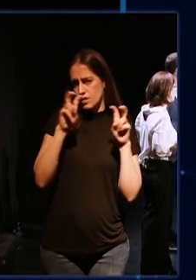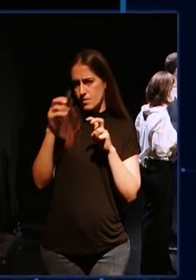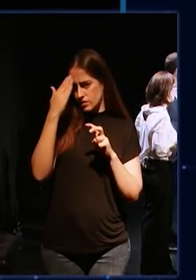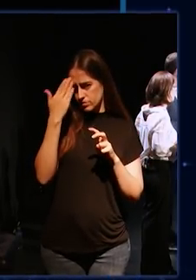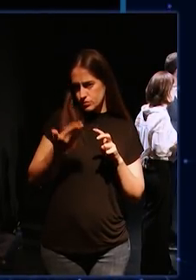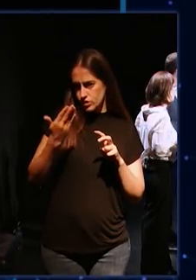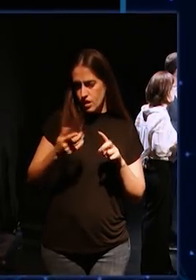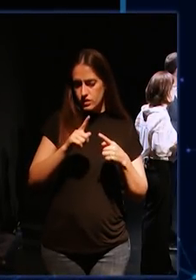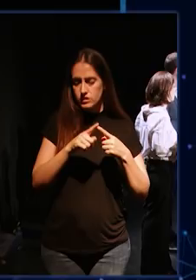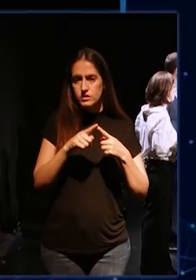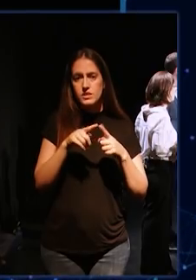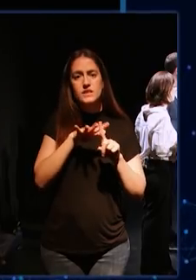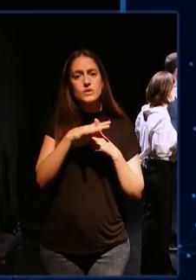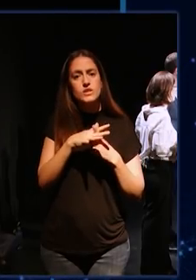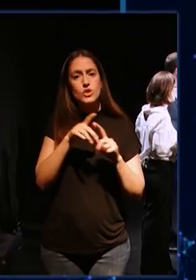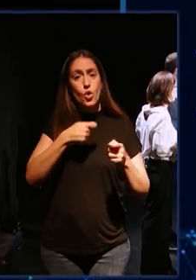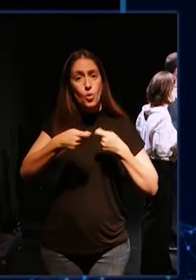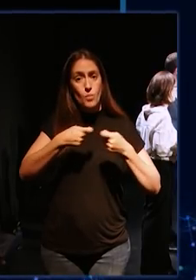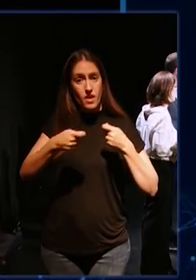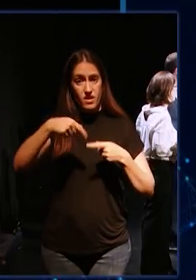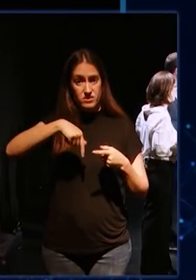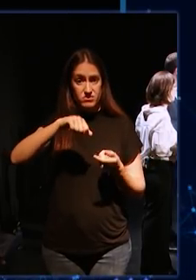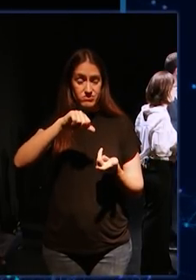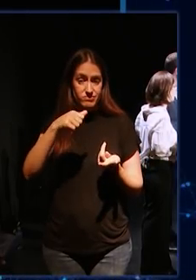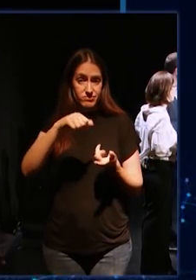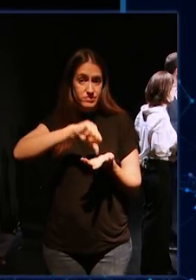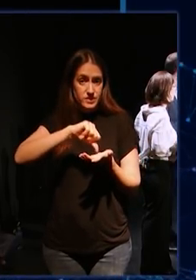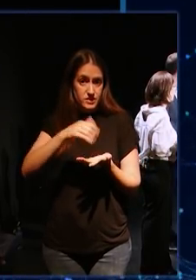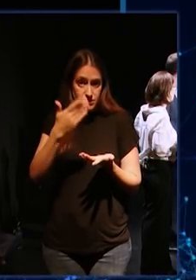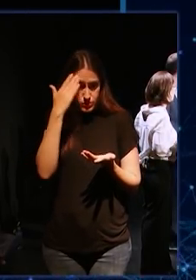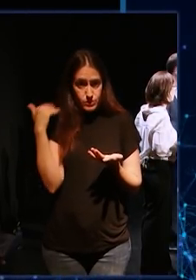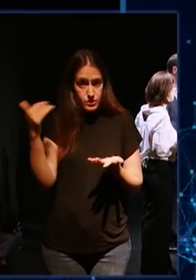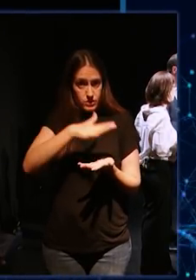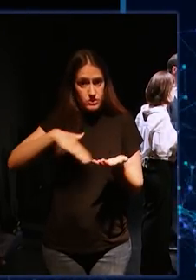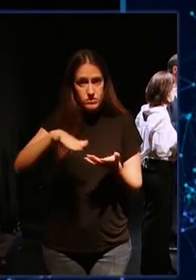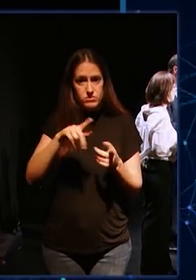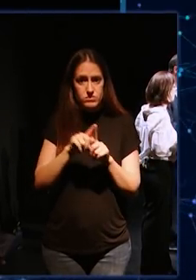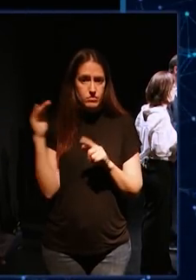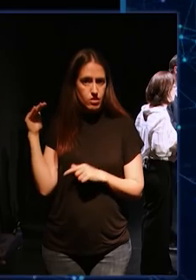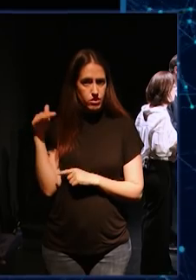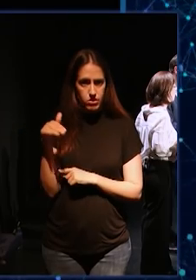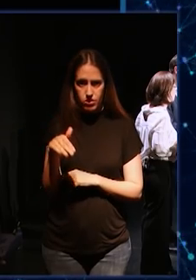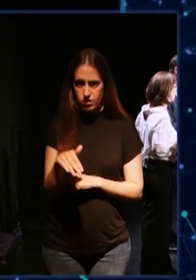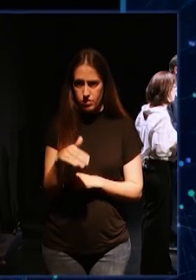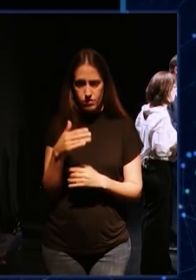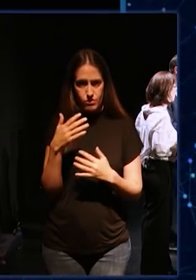El primer és la situació del comerç de la nostra vila, que en aquests darrers anys ha anat dramàticament